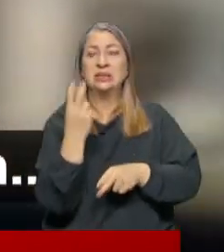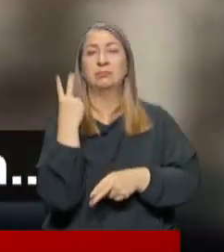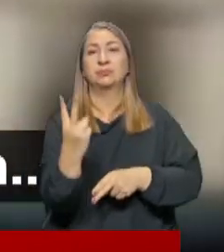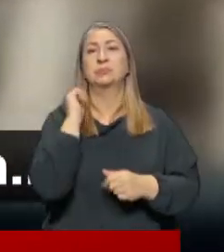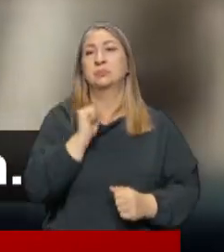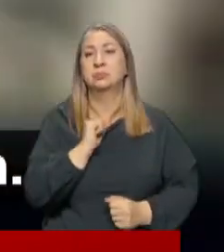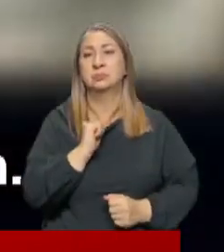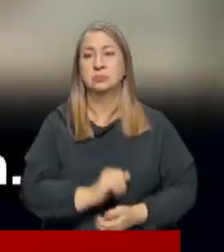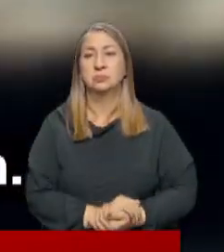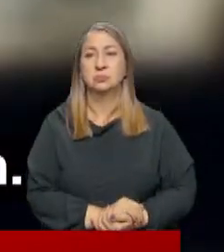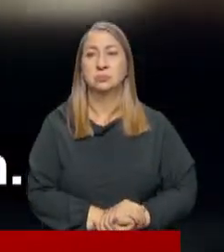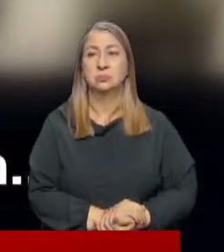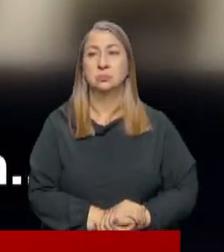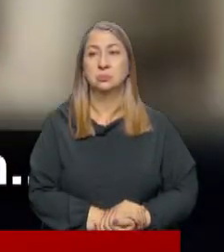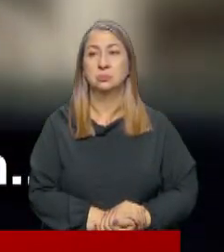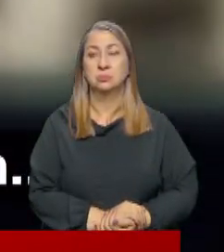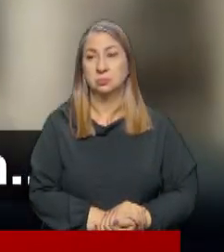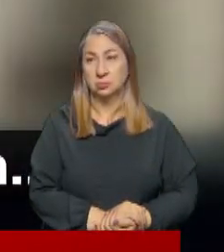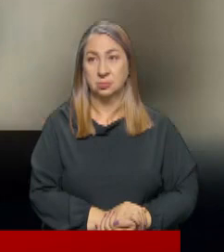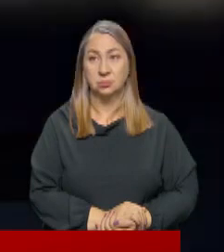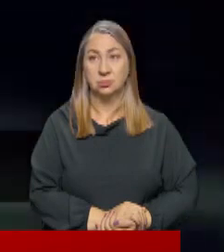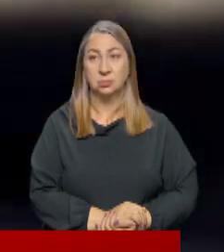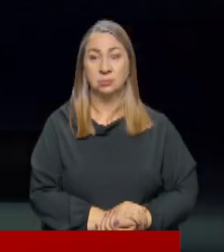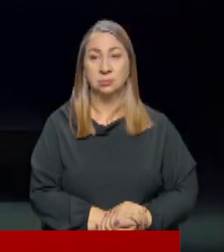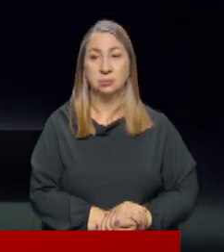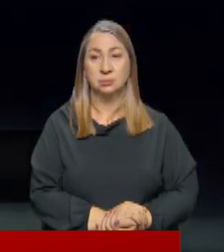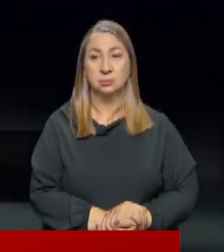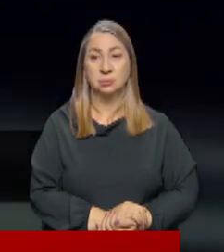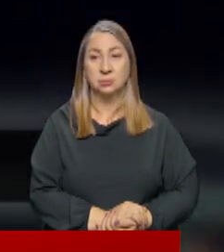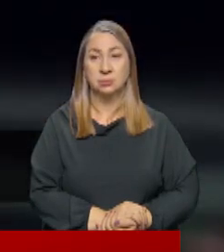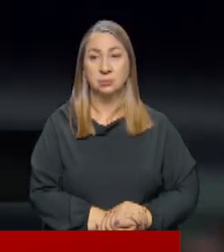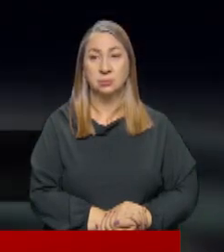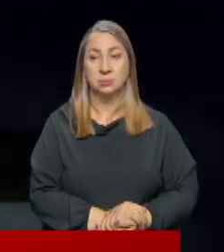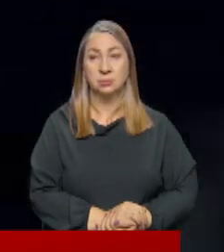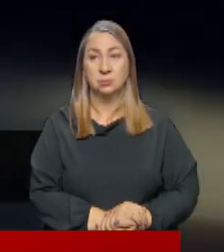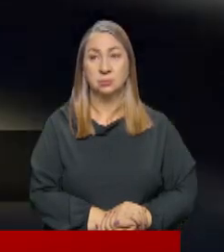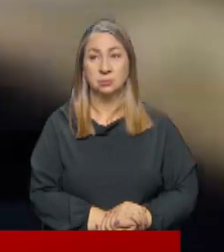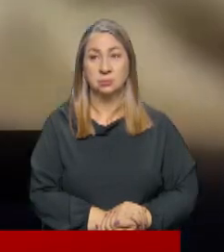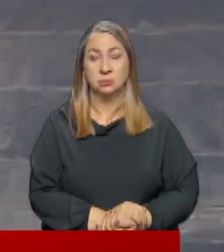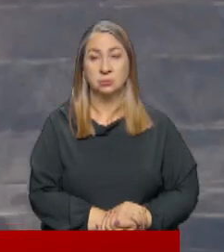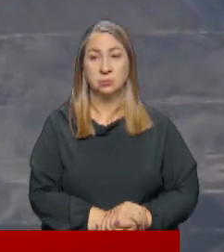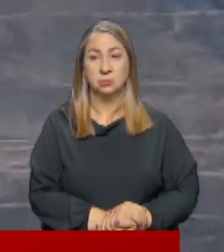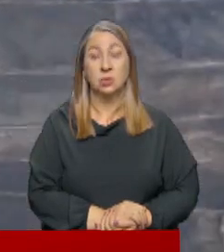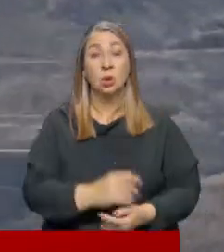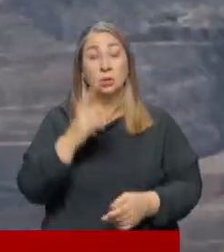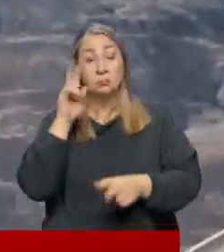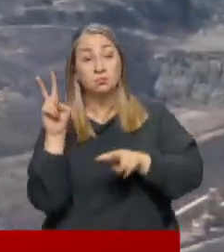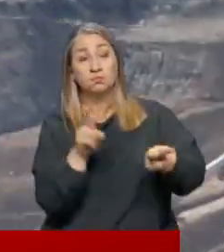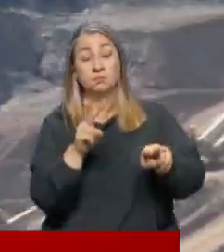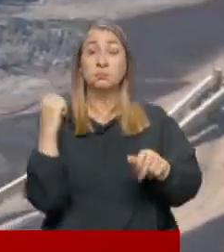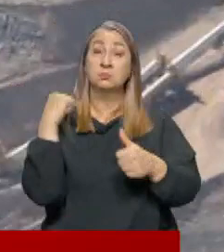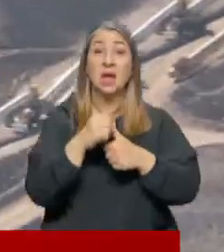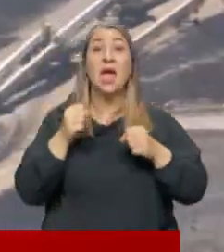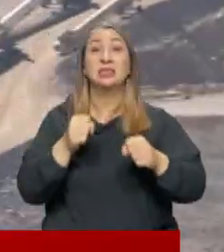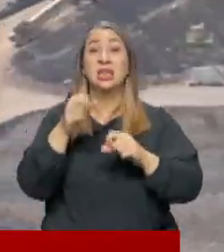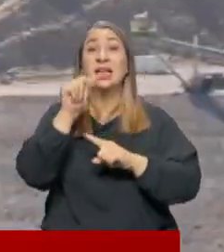Şu anda görevli arkadaş geldi, bize işleri yaptıran. Bu gördüğünüz alan komple siyanür. Gözler bir kez daha